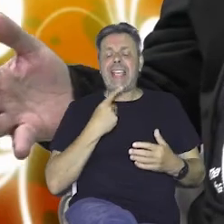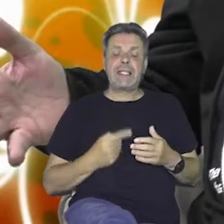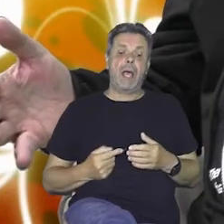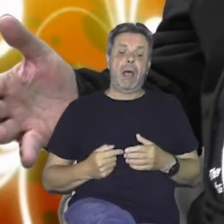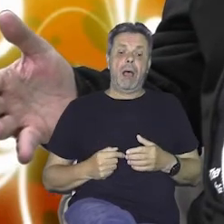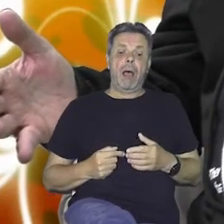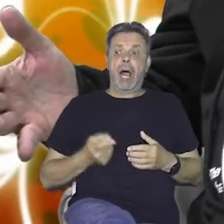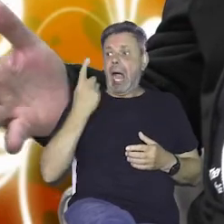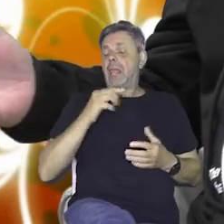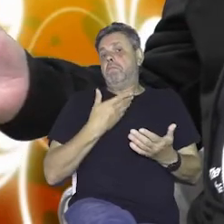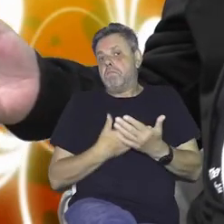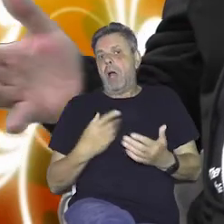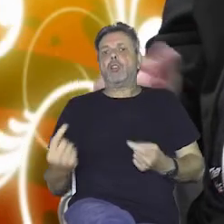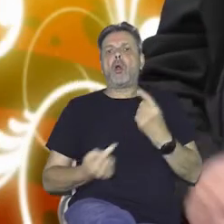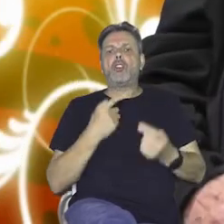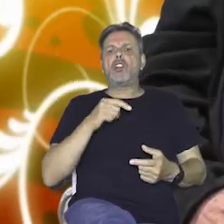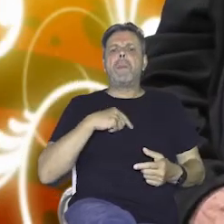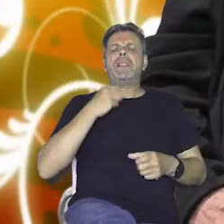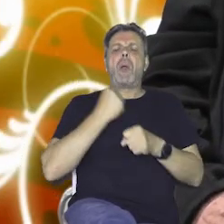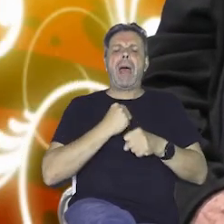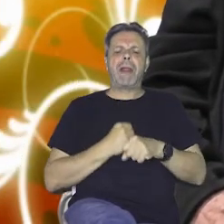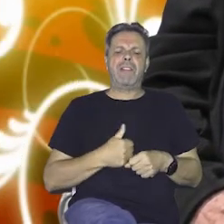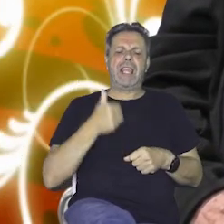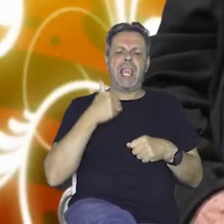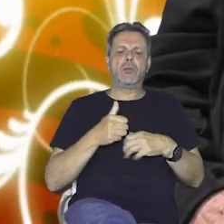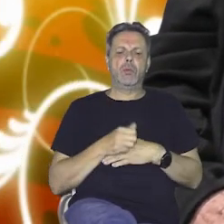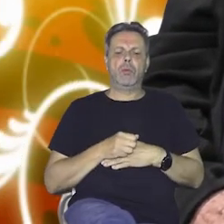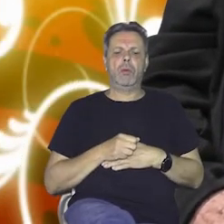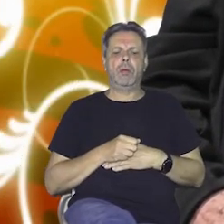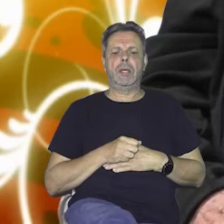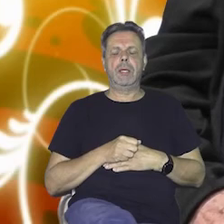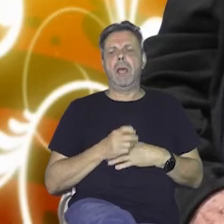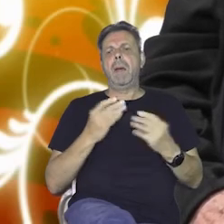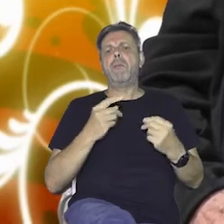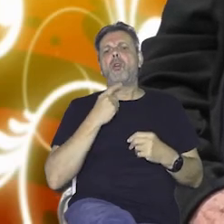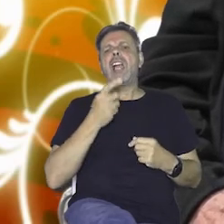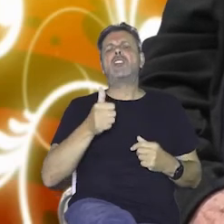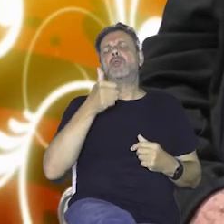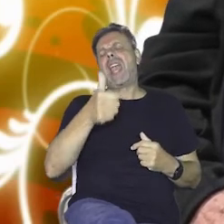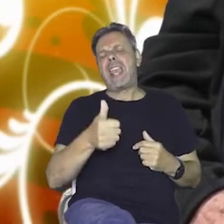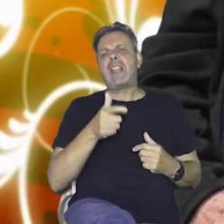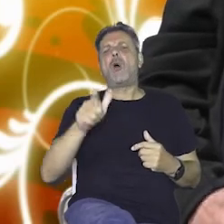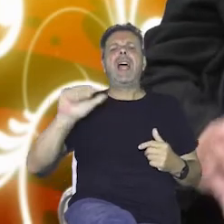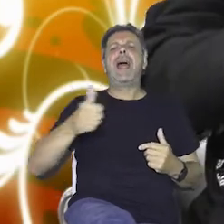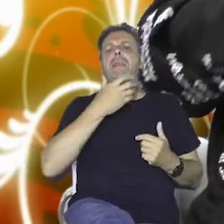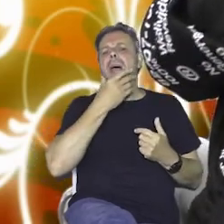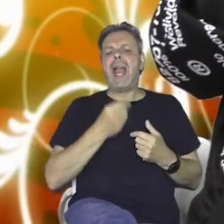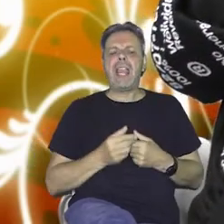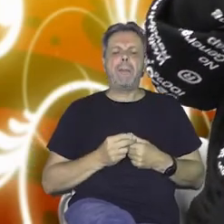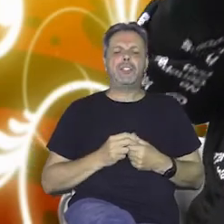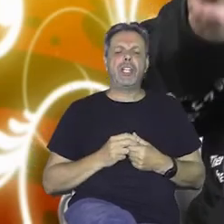eto, dogodilo se i napravili smo jednu, pa mnogi kažu da je to jedna od najljepših, možda